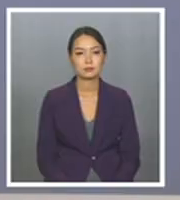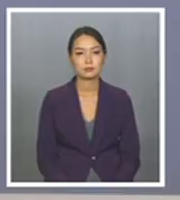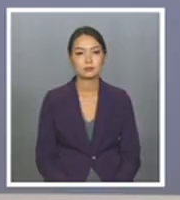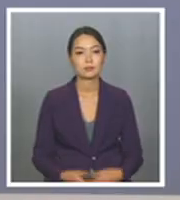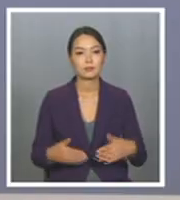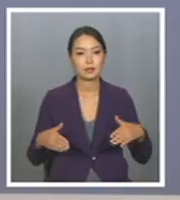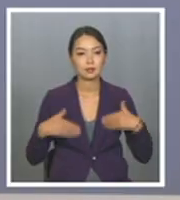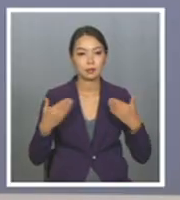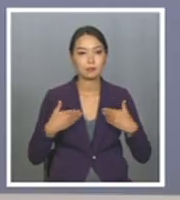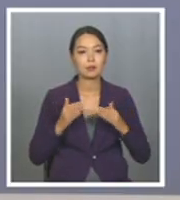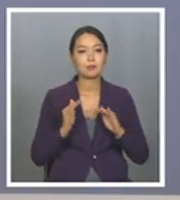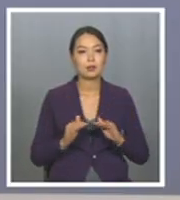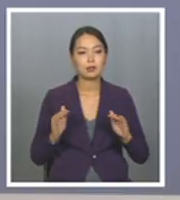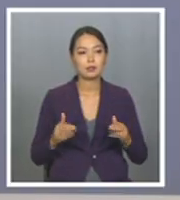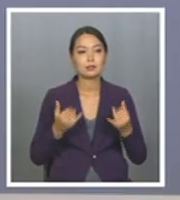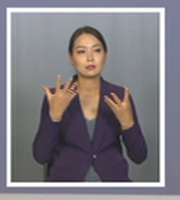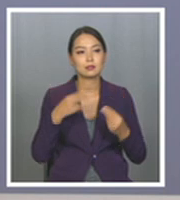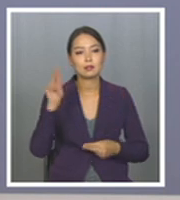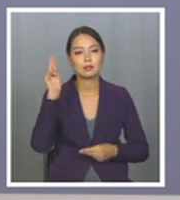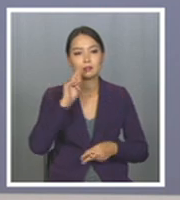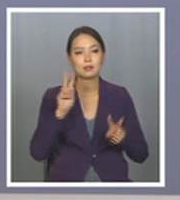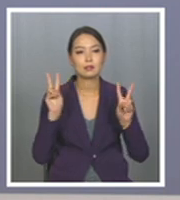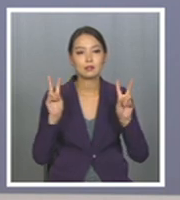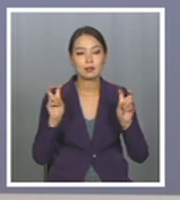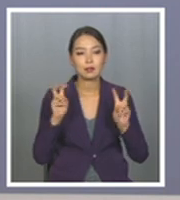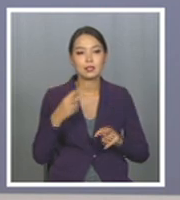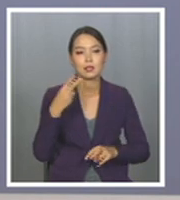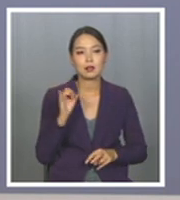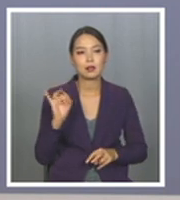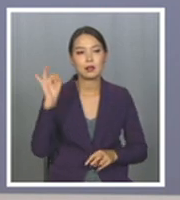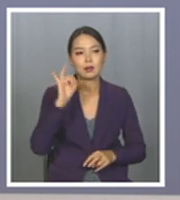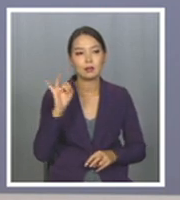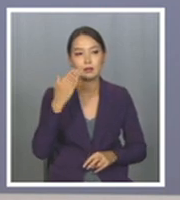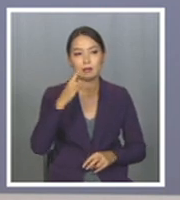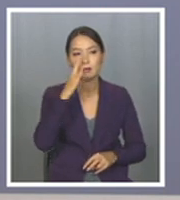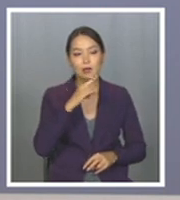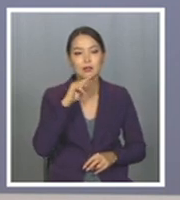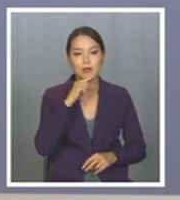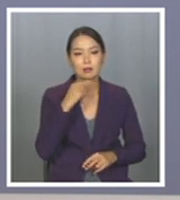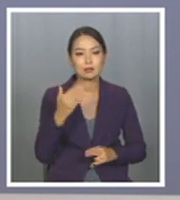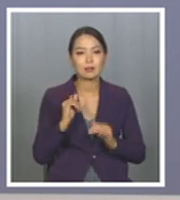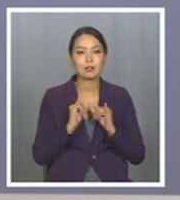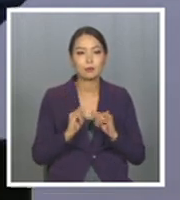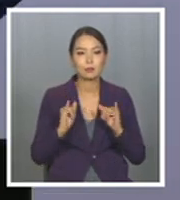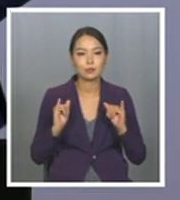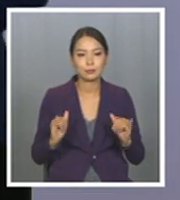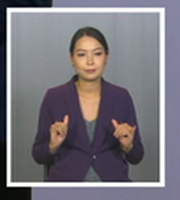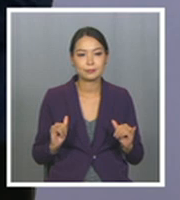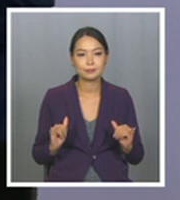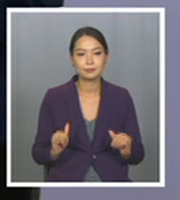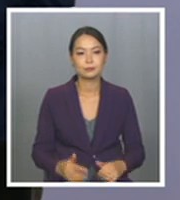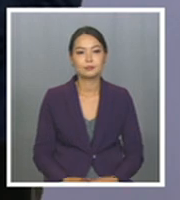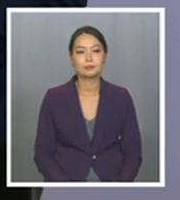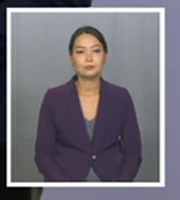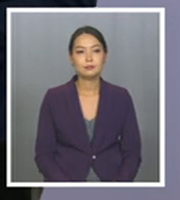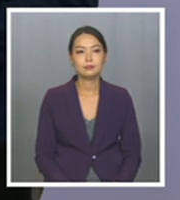Сәлеметсіздер ме, балалар? Бүгінгі сабағымыздың тақырыбы 20-шы ғасырдағы Қазақстан экономикасының дамуы.